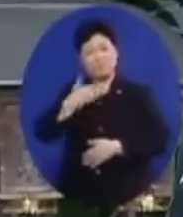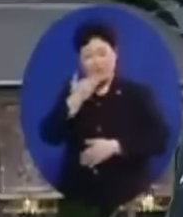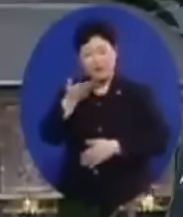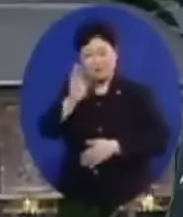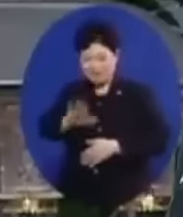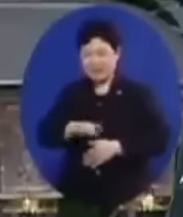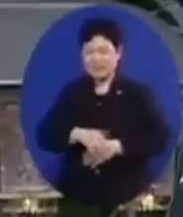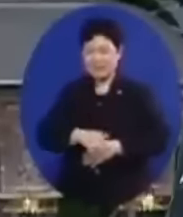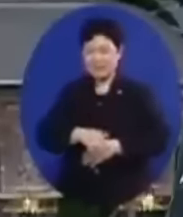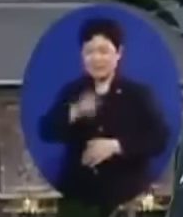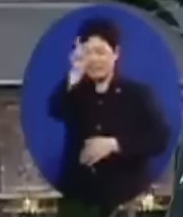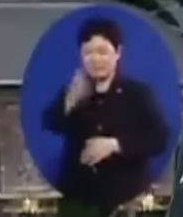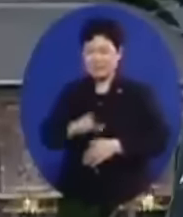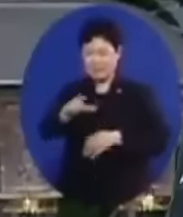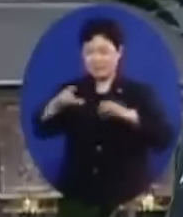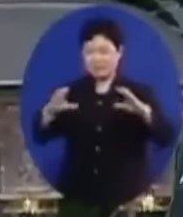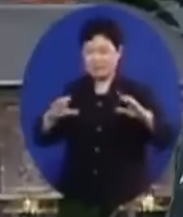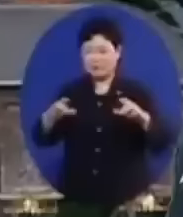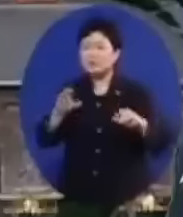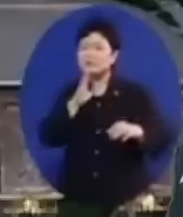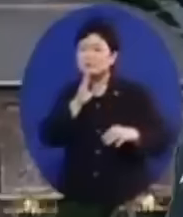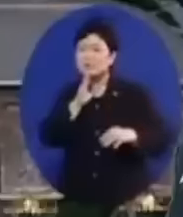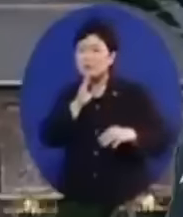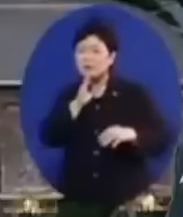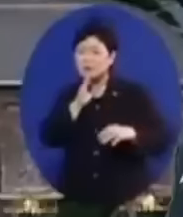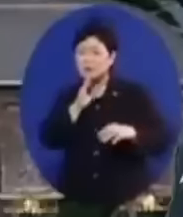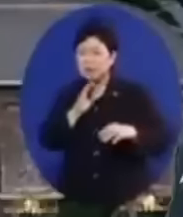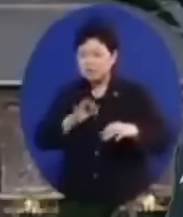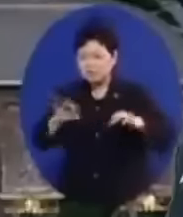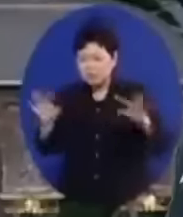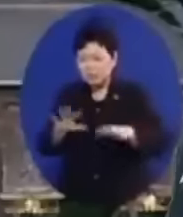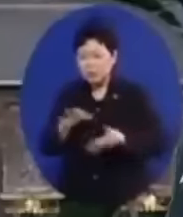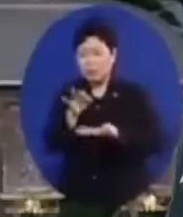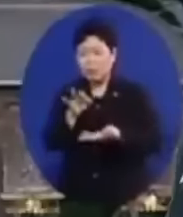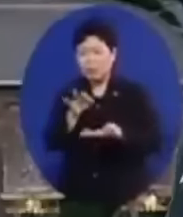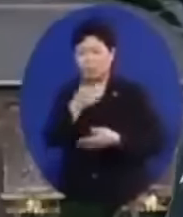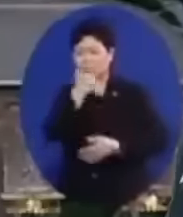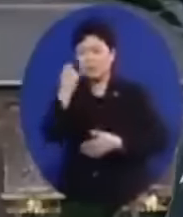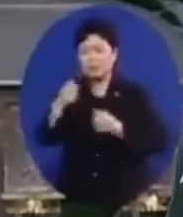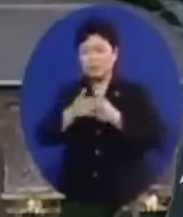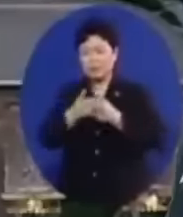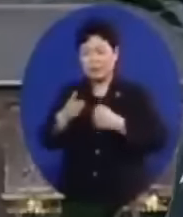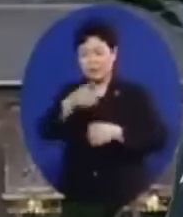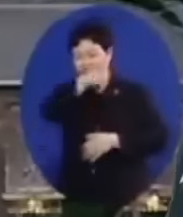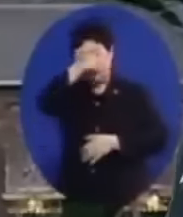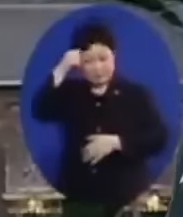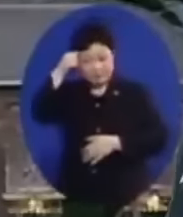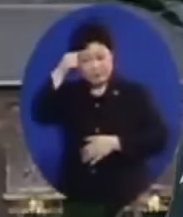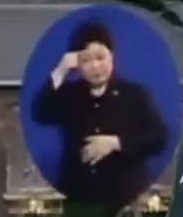우리 수대문에 온 지 얼마 안 되니까 돈이 없어요. 그래서 우리 장로님들이